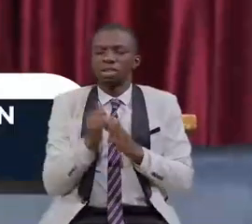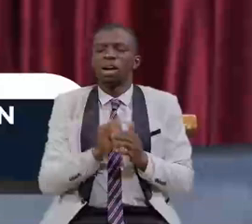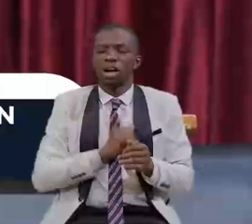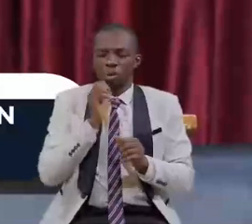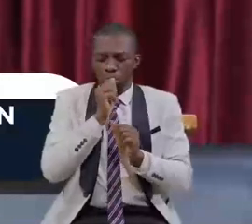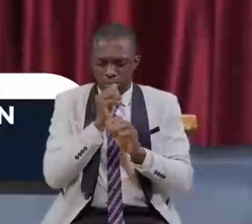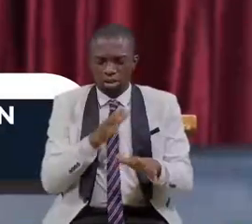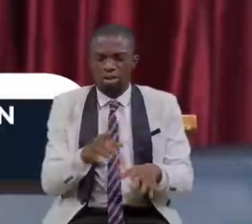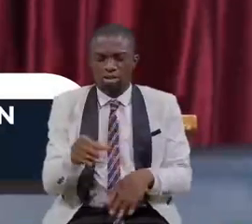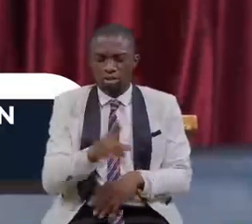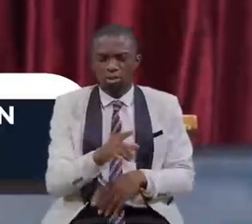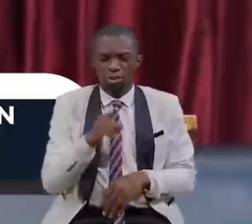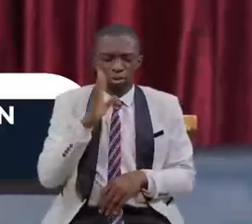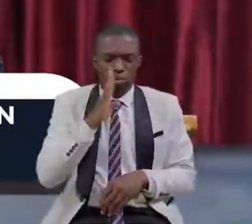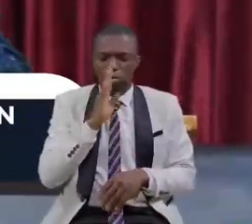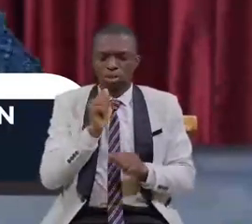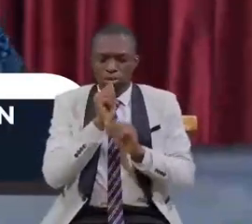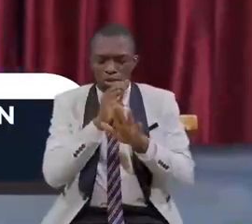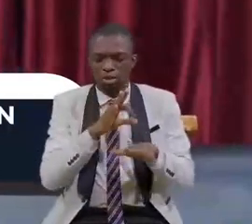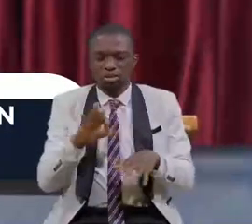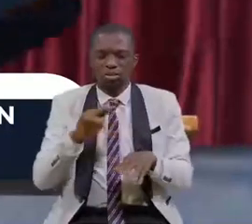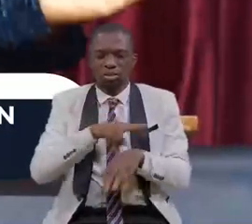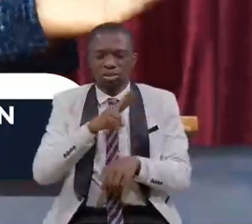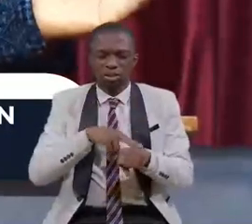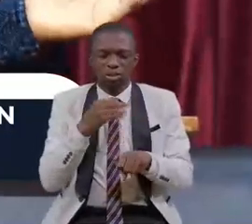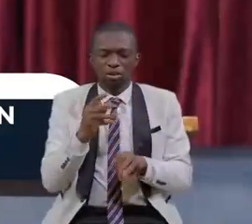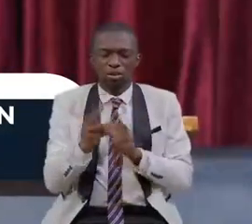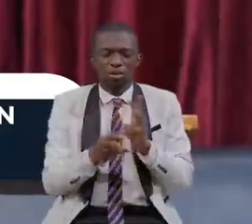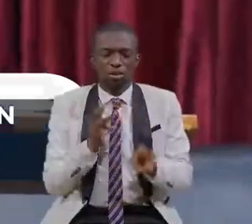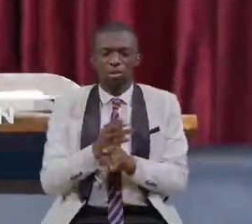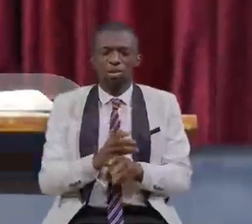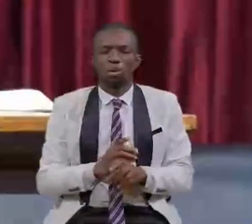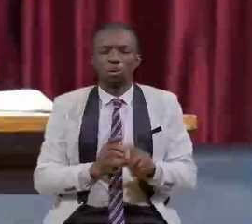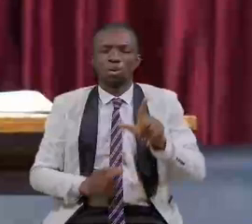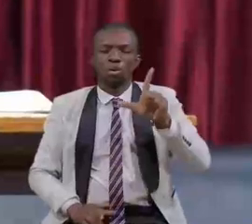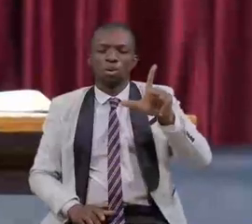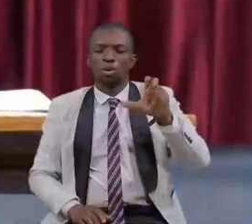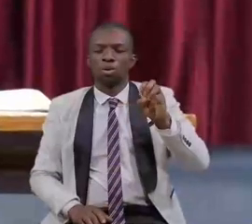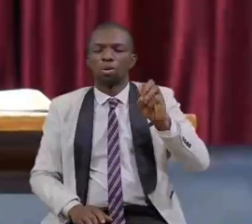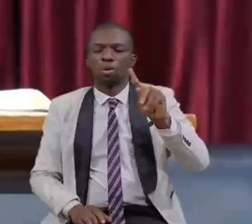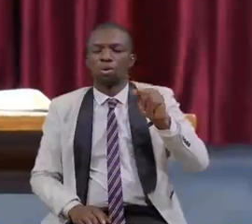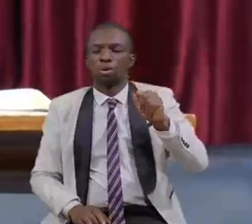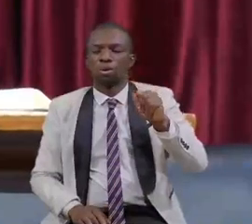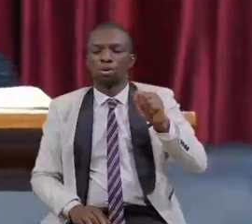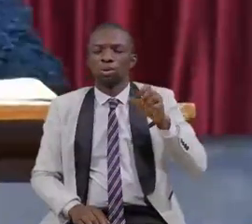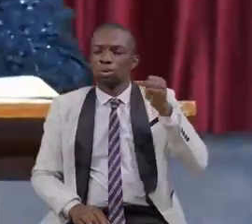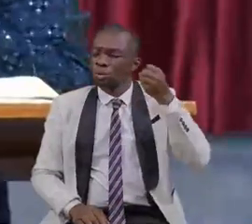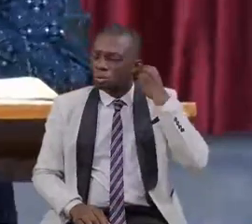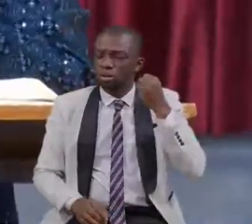Lot était son cousin. Et Lot a dit, si c'est bon pour Abraham, cela m'est aussi